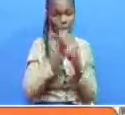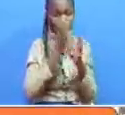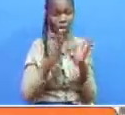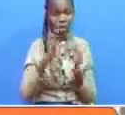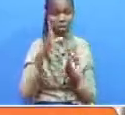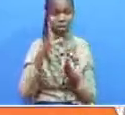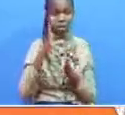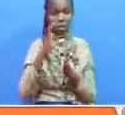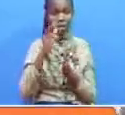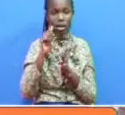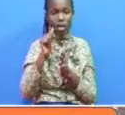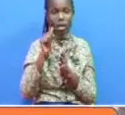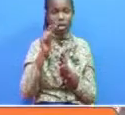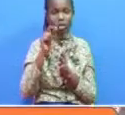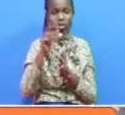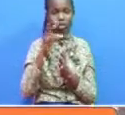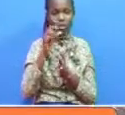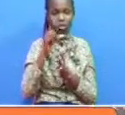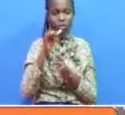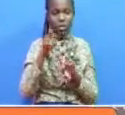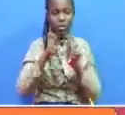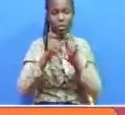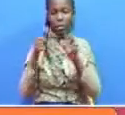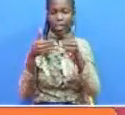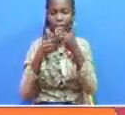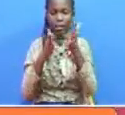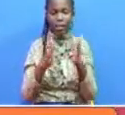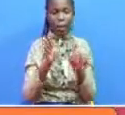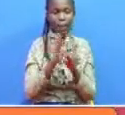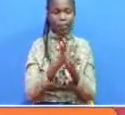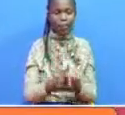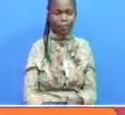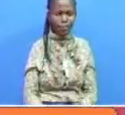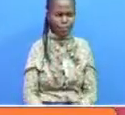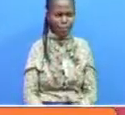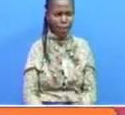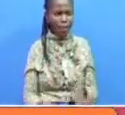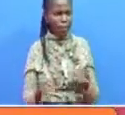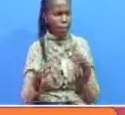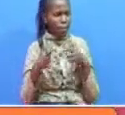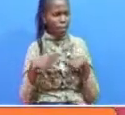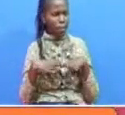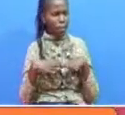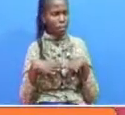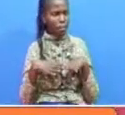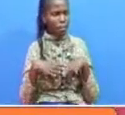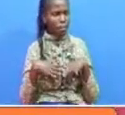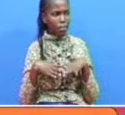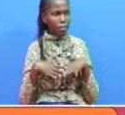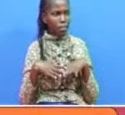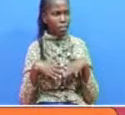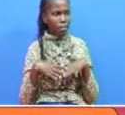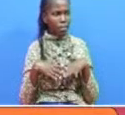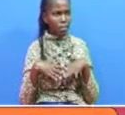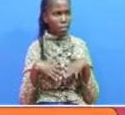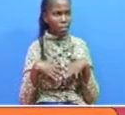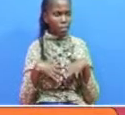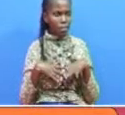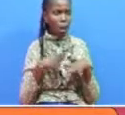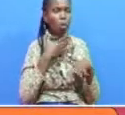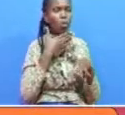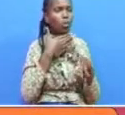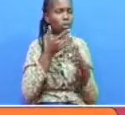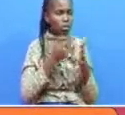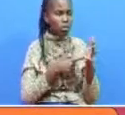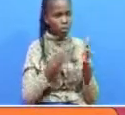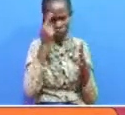Kenya Francis Atoli kati wandongo ingimbingi. Na minataka wale watu wako Huruma leo, muzoe kuona